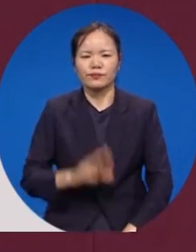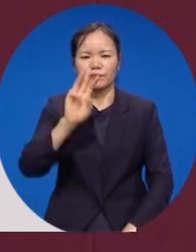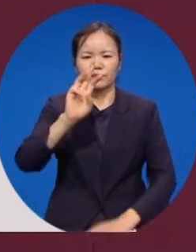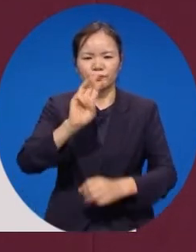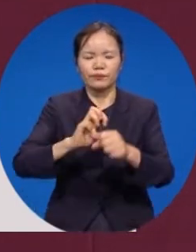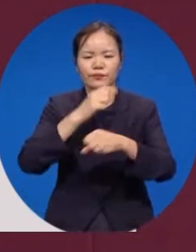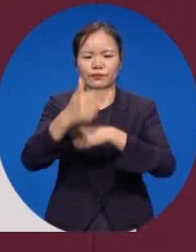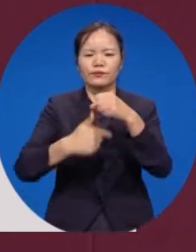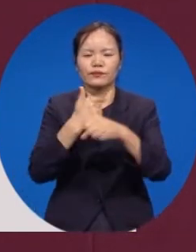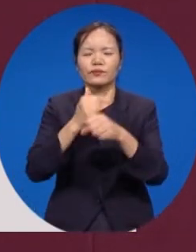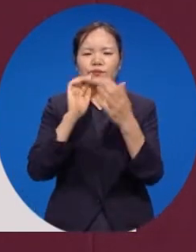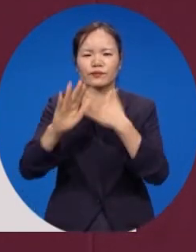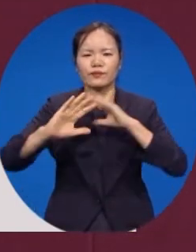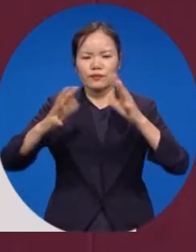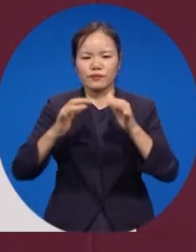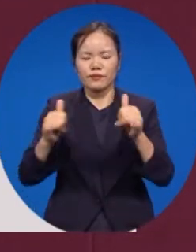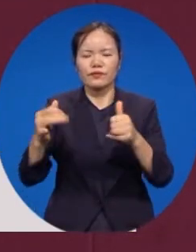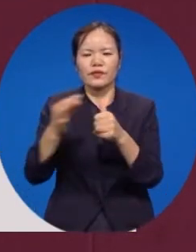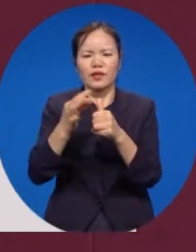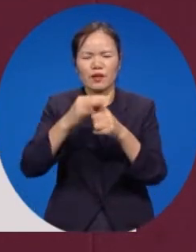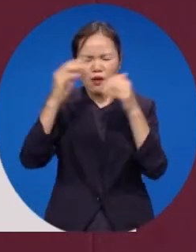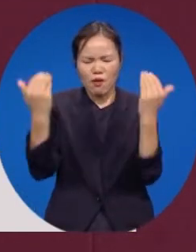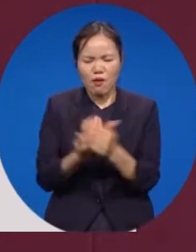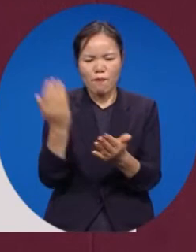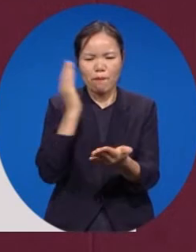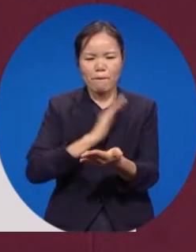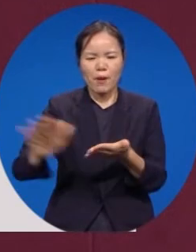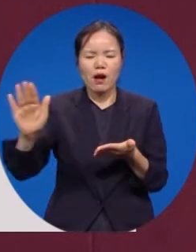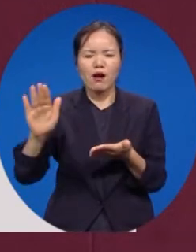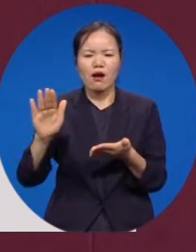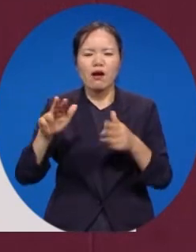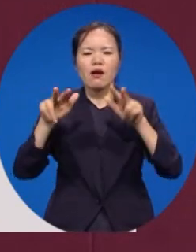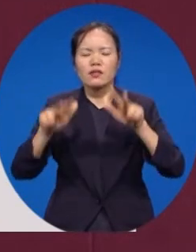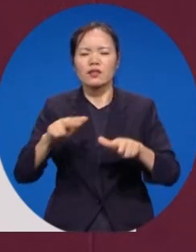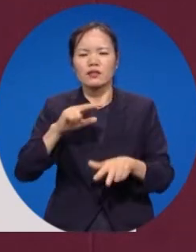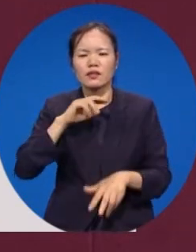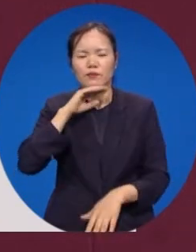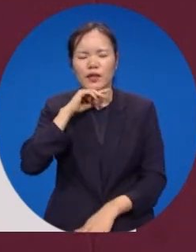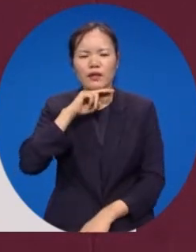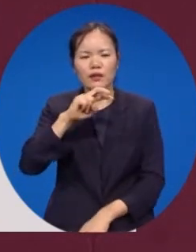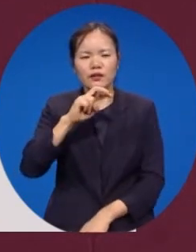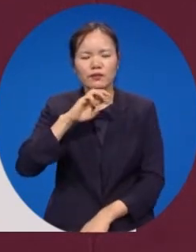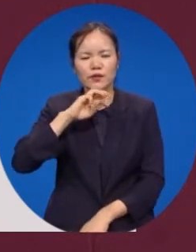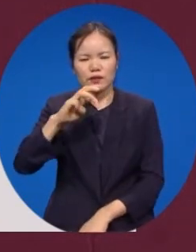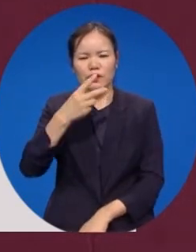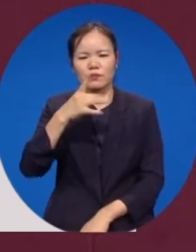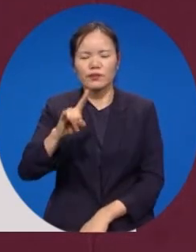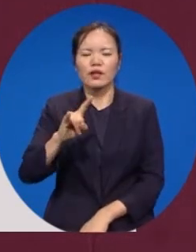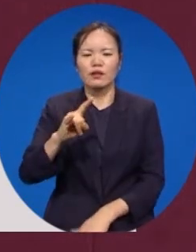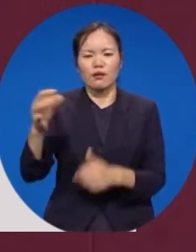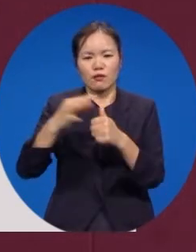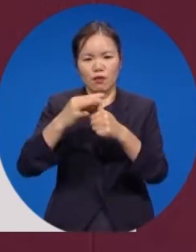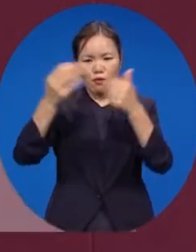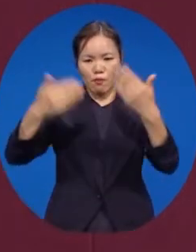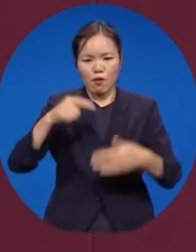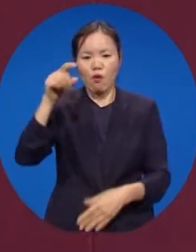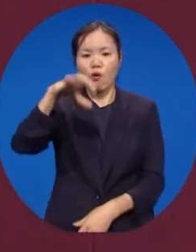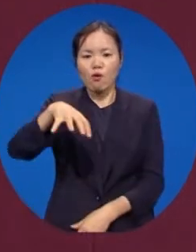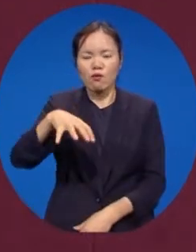36년 후 국민연금이 완전히 고갈되면 지금 20대, 30대는 어디 가서 연금을 받아야